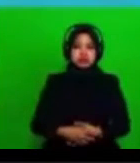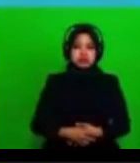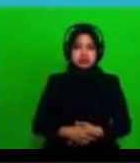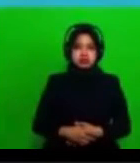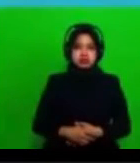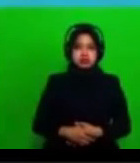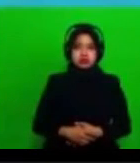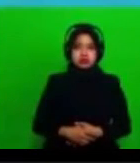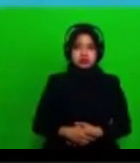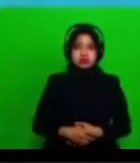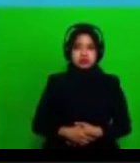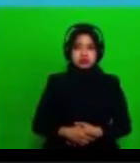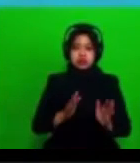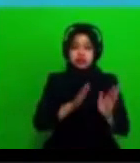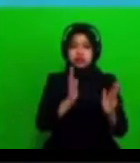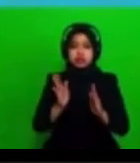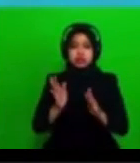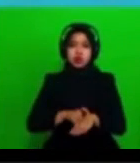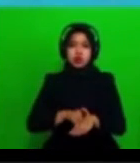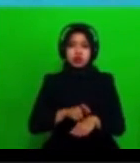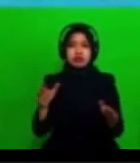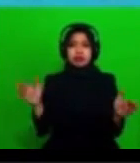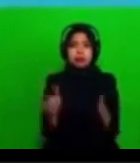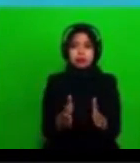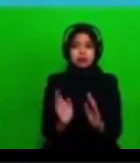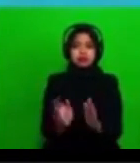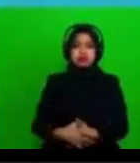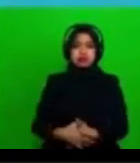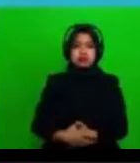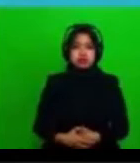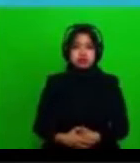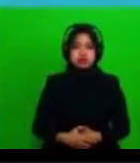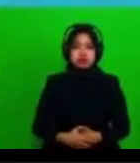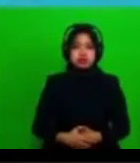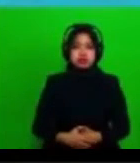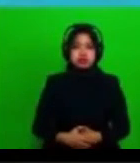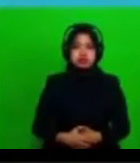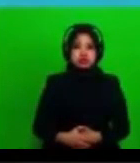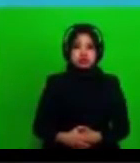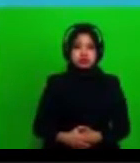Oke, mungkin ini untuk slide-slide berikutnya karena waktu sudah habis ya.